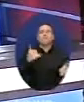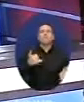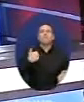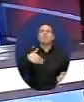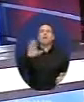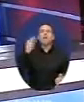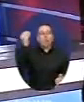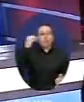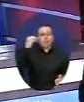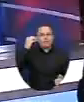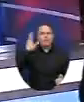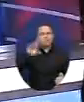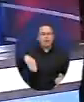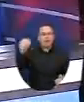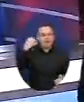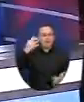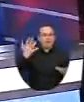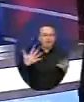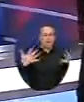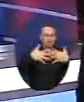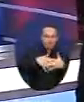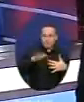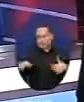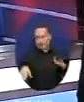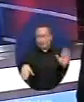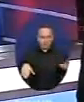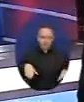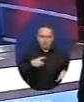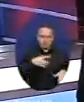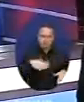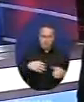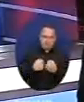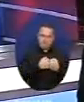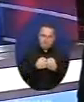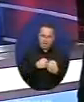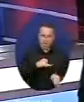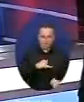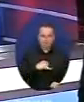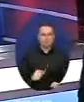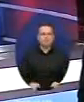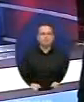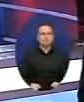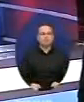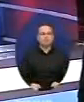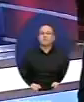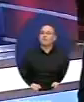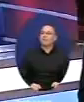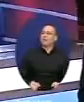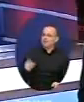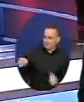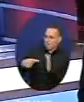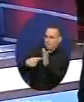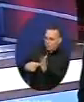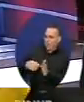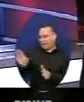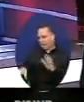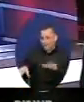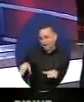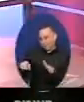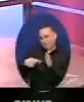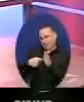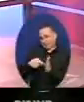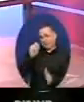לומדת ומתאמנת על לשלב גם וגם, שזה מאוד מאתגר. כן. מודל הגם וגם, זה מודל נשי, יכול להיות שזה מה